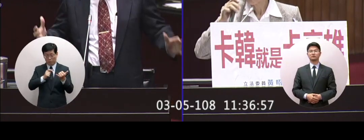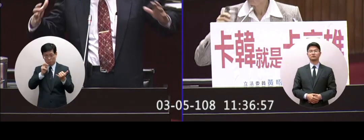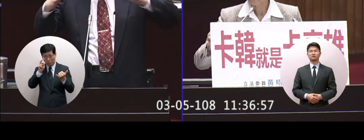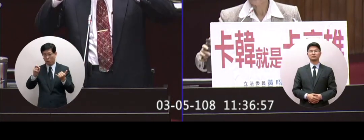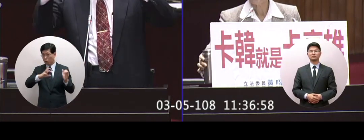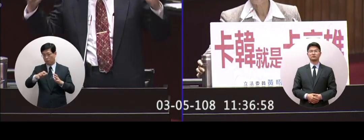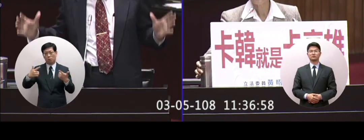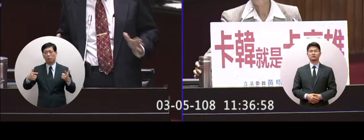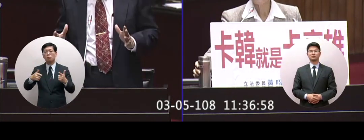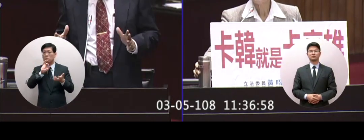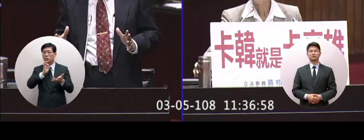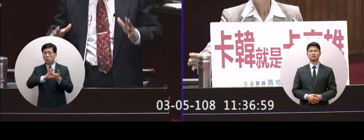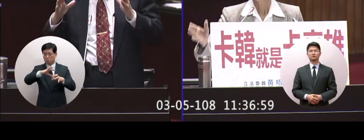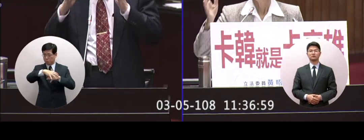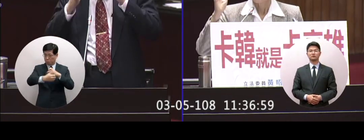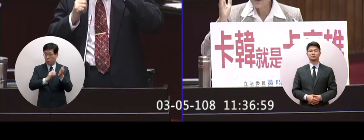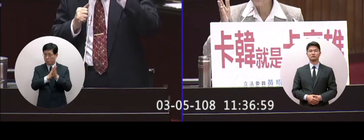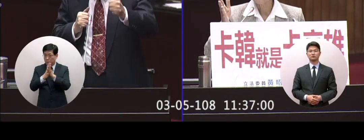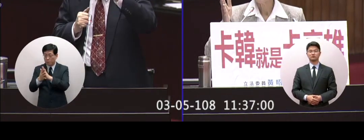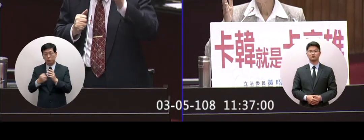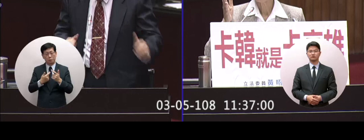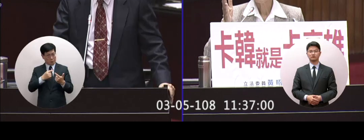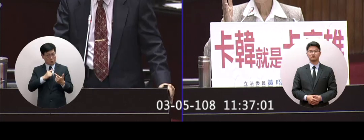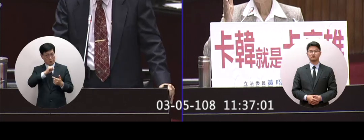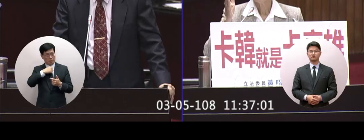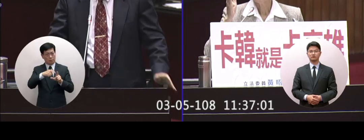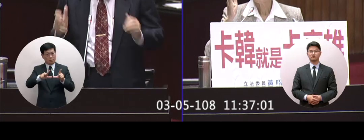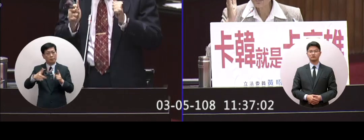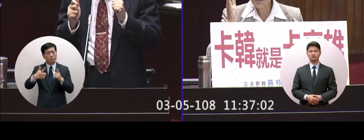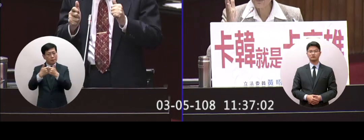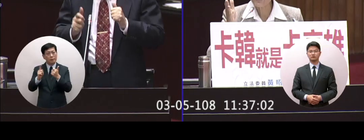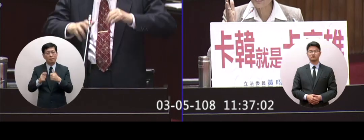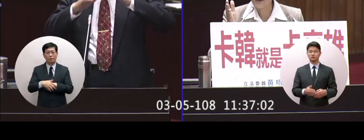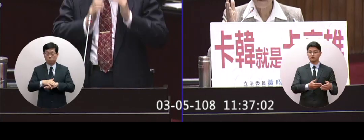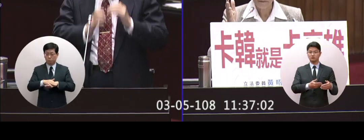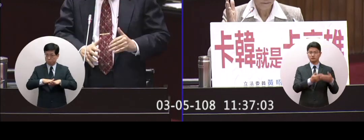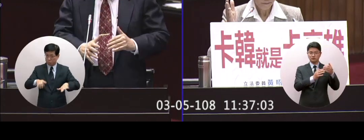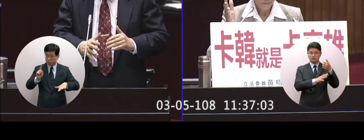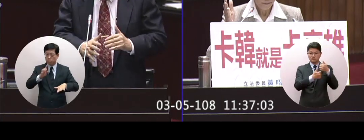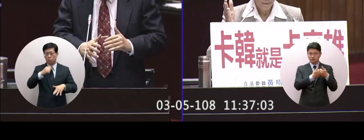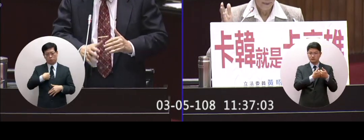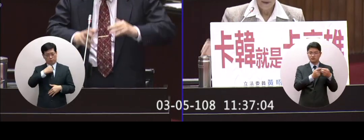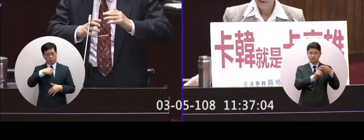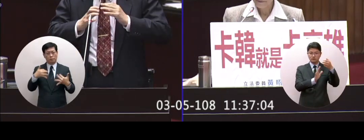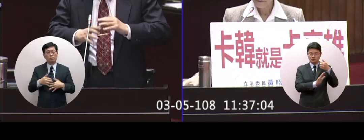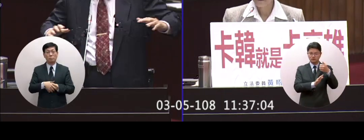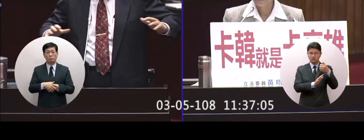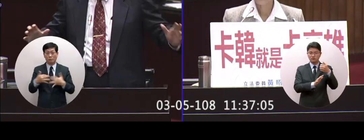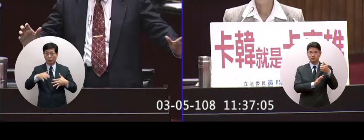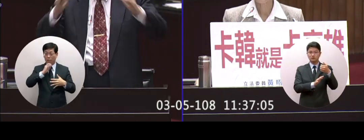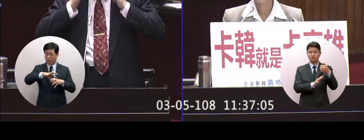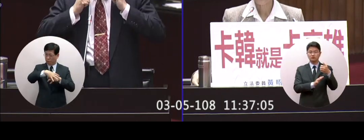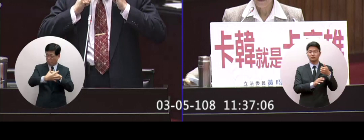从整个全球的变局来看台湾最重要的角色。安全的议题不是只有台湾的议题，安全的议题